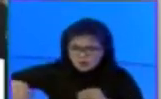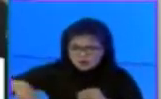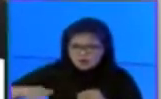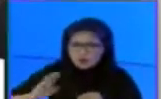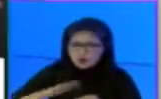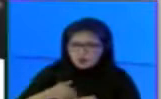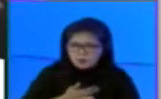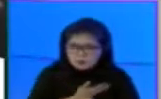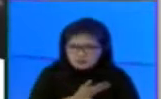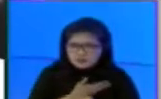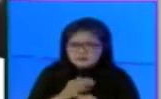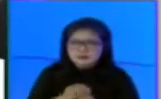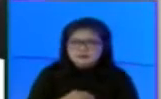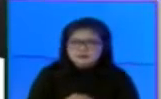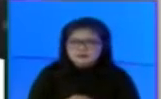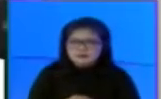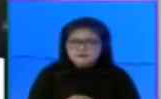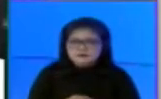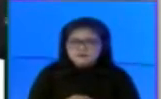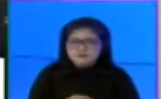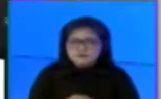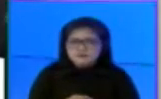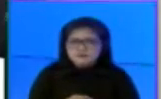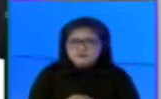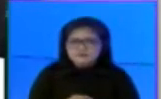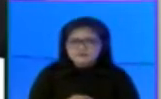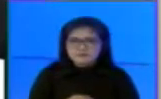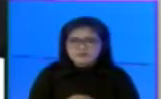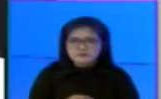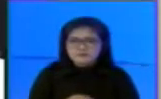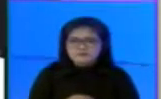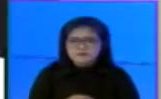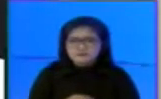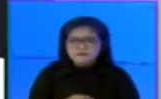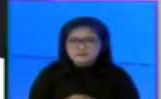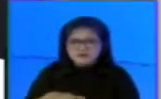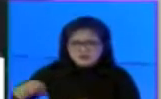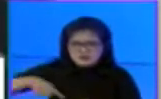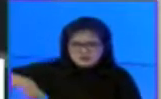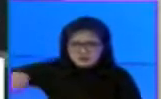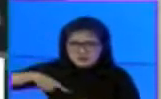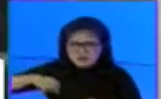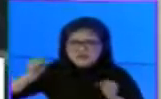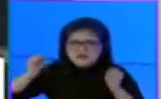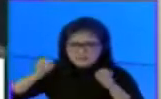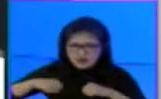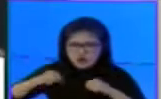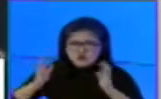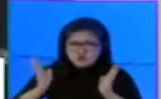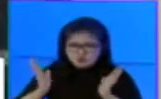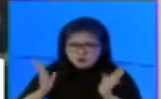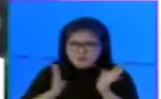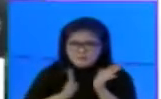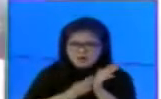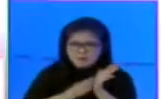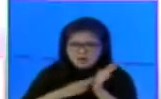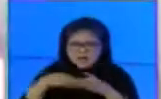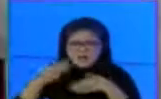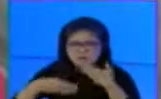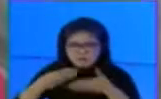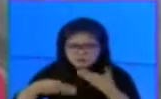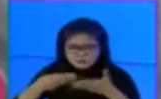keluarga, dan sudah ada kata mufakat sepakat bahwa masalah ini kita selesaikan secara